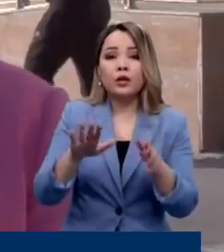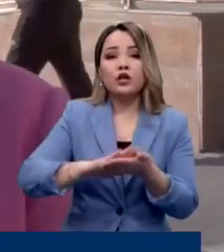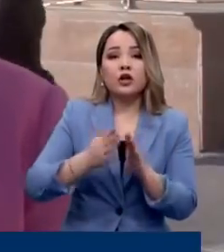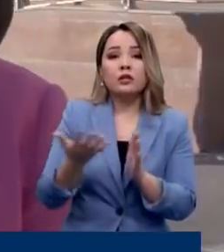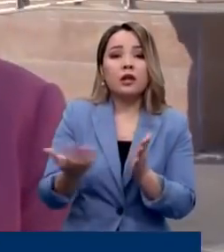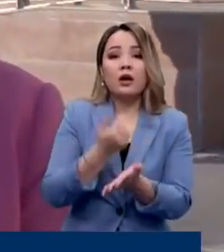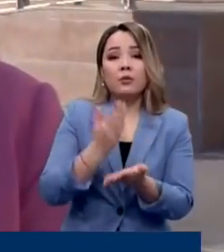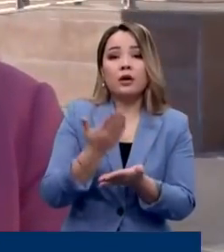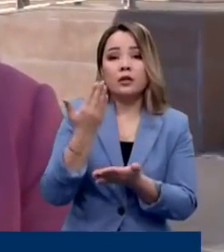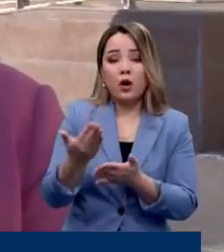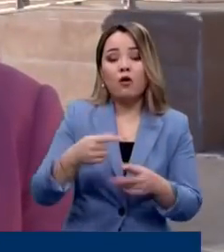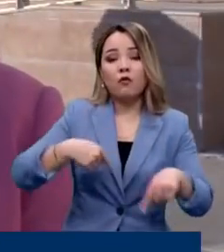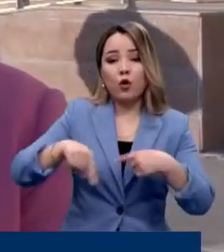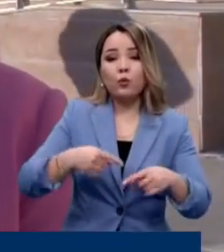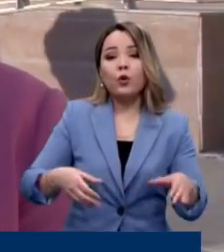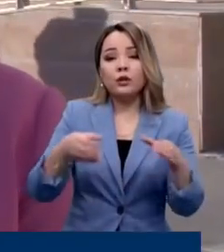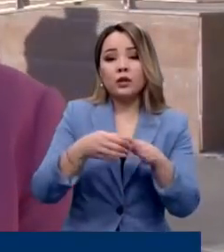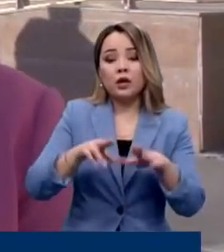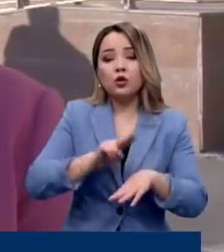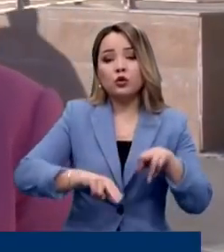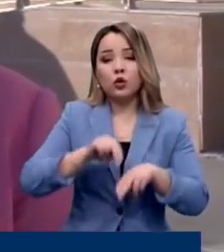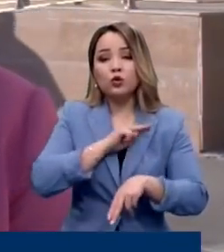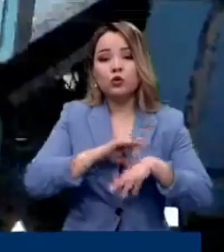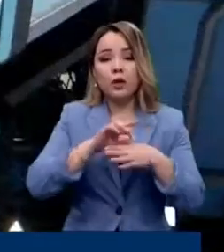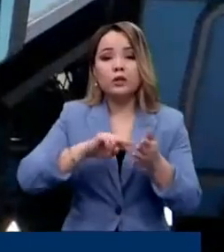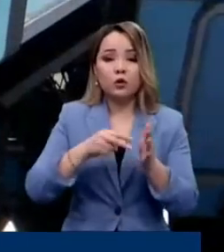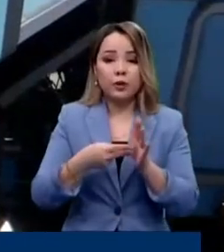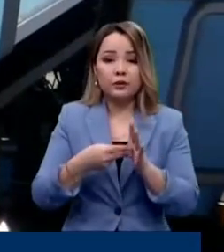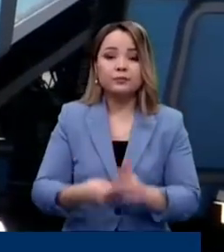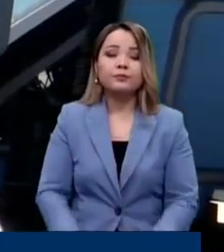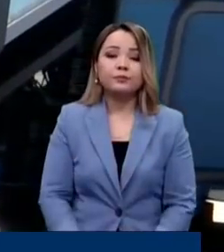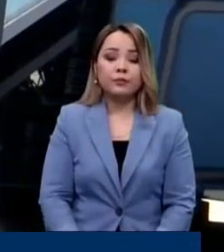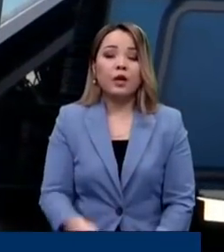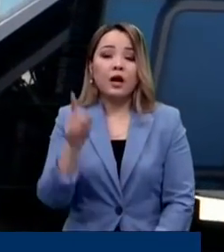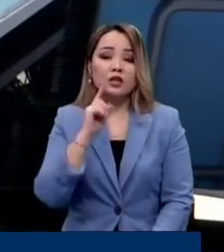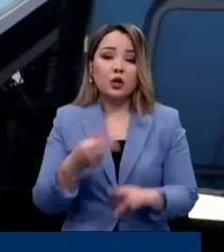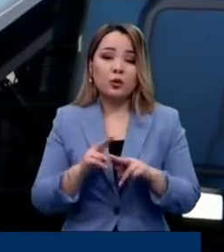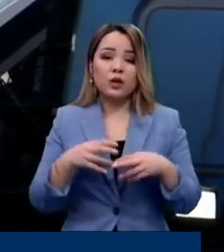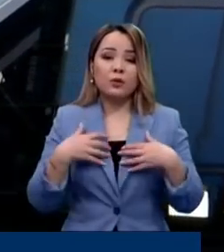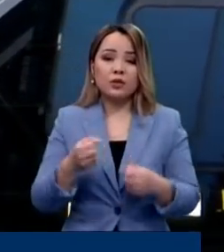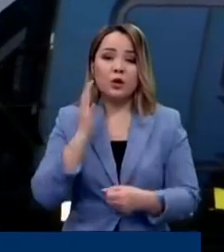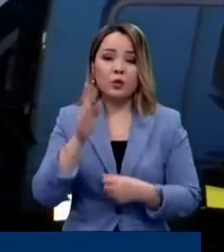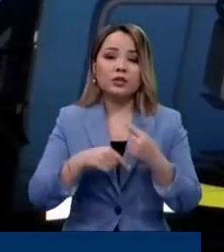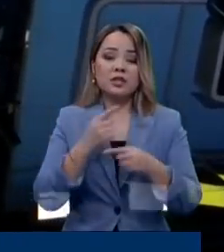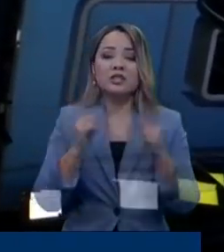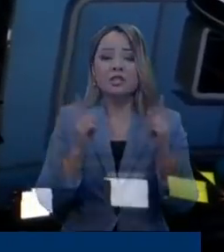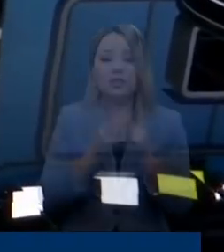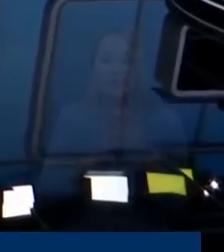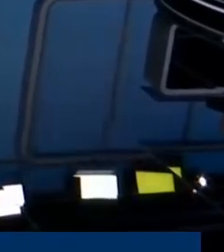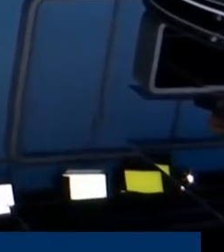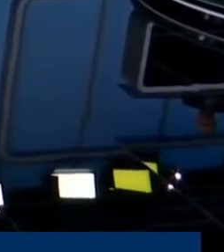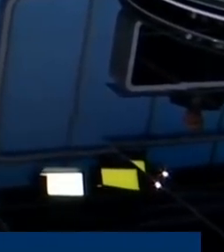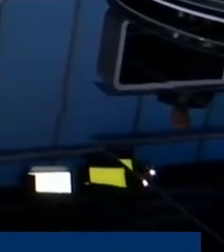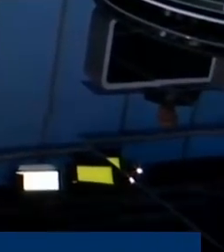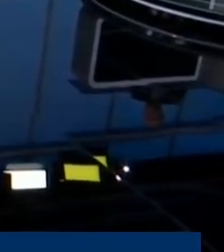жағдайда, биыл футбол алаңы құрылысын жүргізу жоспарлануда. Күннің басты жаңалықтары осындай болды. Енді кезек басты тақырып бағдарламасында